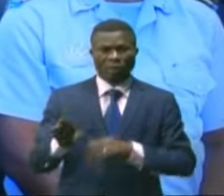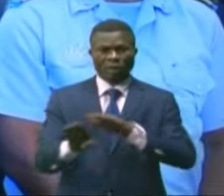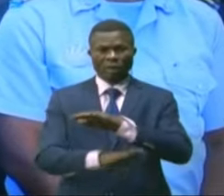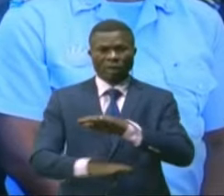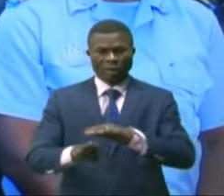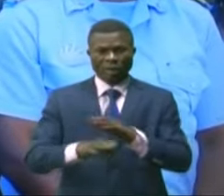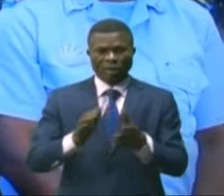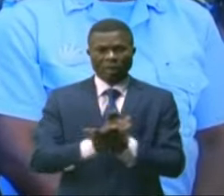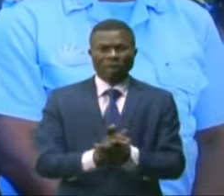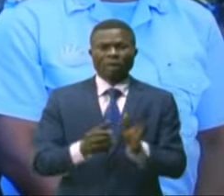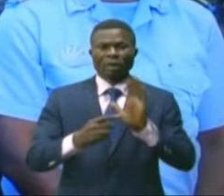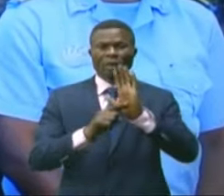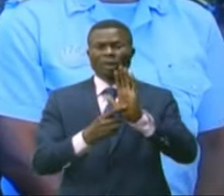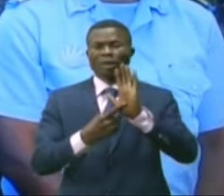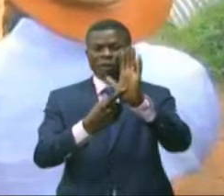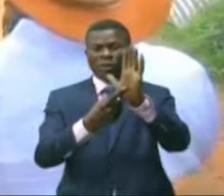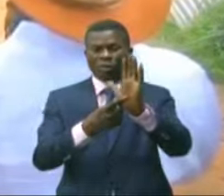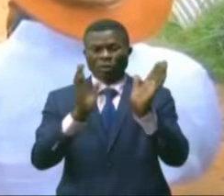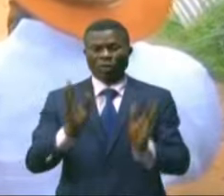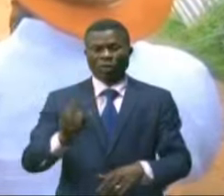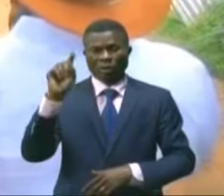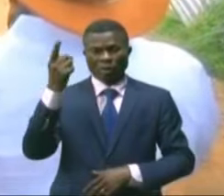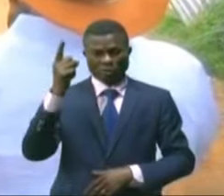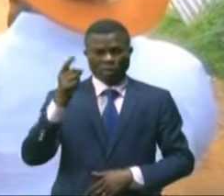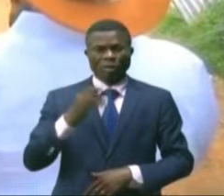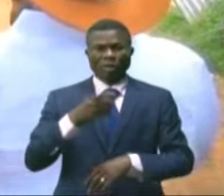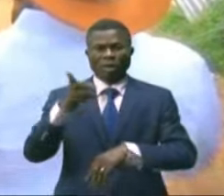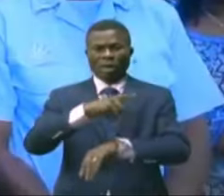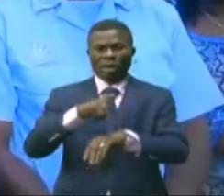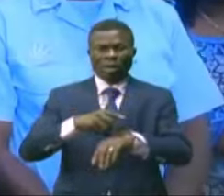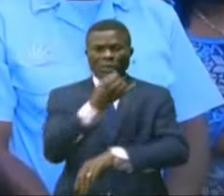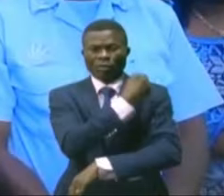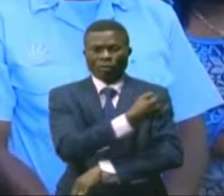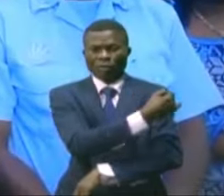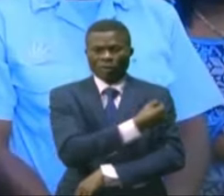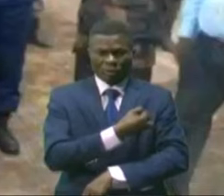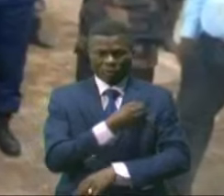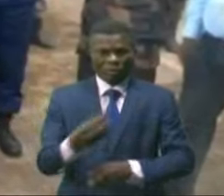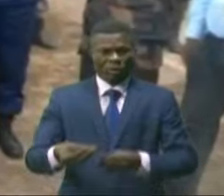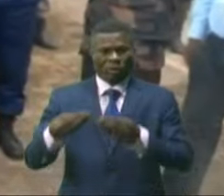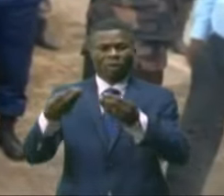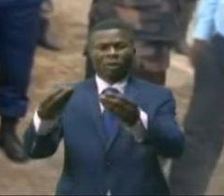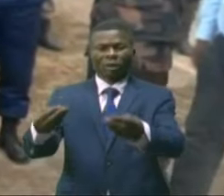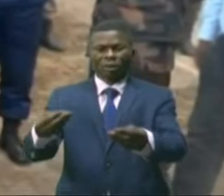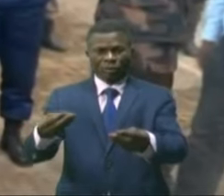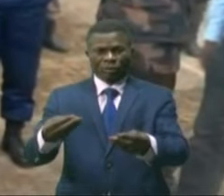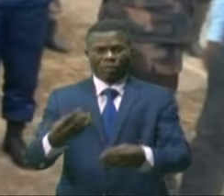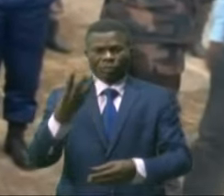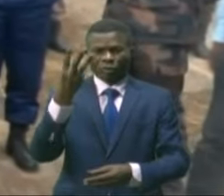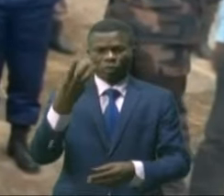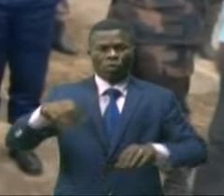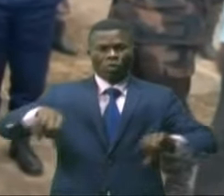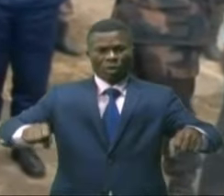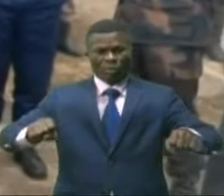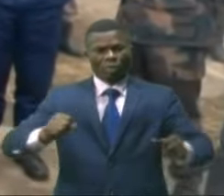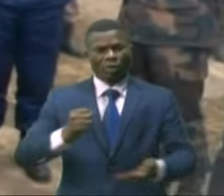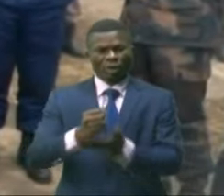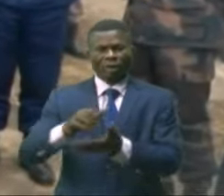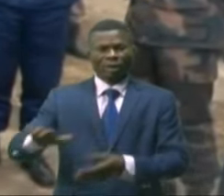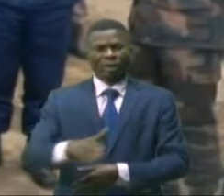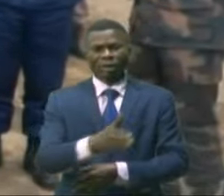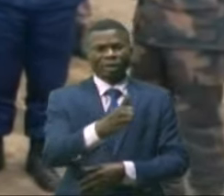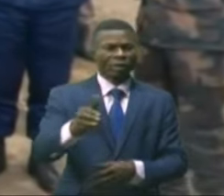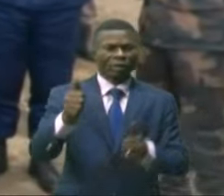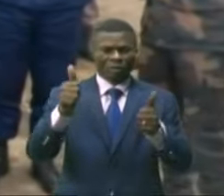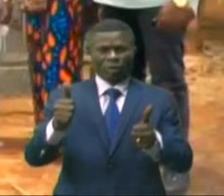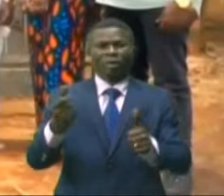l'unique représentant itourien au gouvernement Judith Souminoua a mis à leur disposition 3 motos pour faciliter la mobilité.